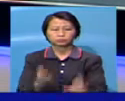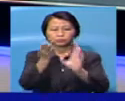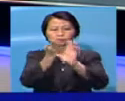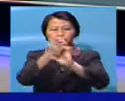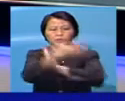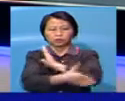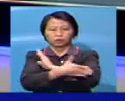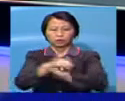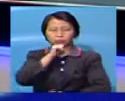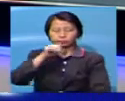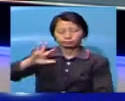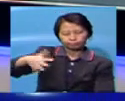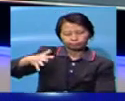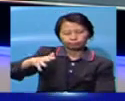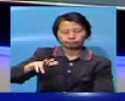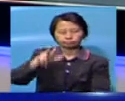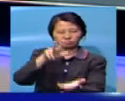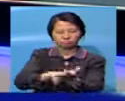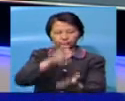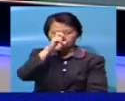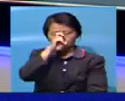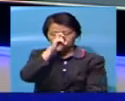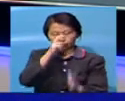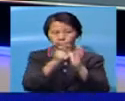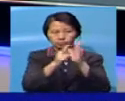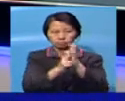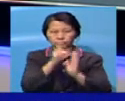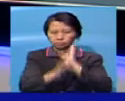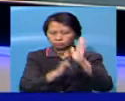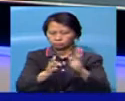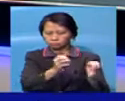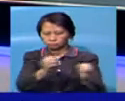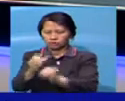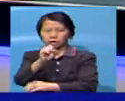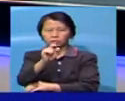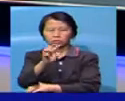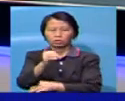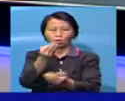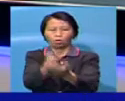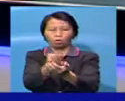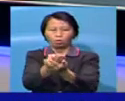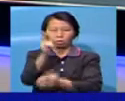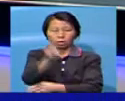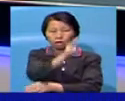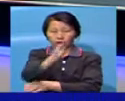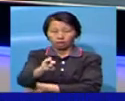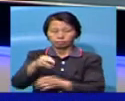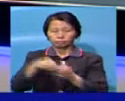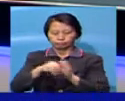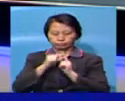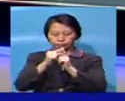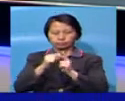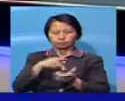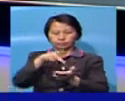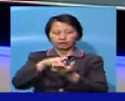Negara tidak akan teragak-agak untuk menguat kuasa undang-undang terhadap pelaku dan penganjur skim keuangan haram. Dalam satu kenyataan, Bank